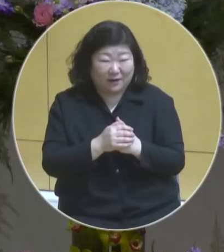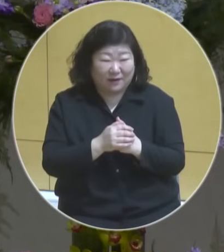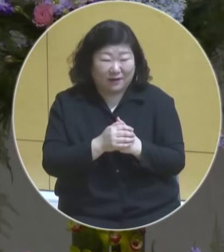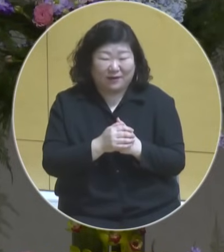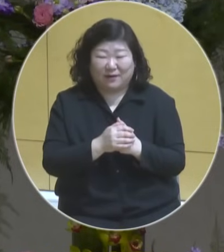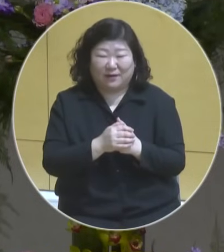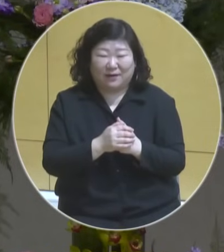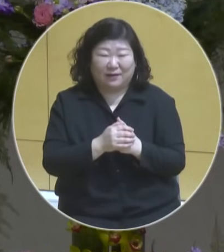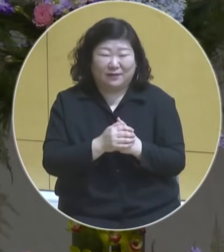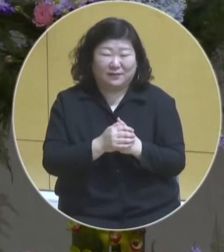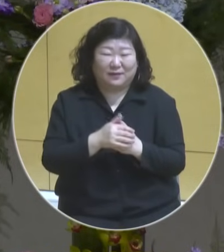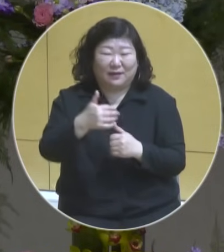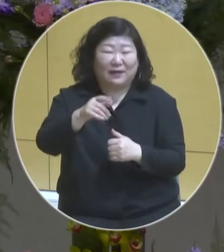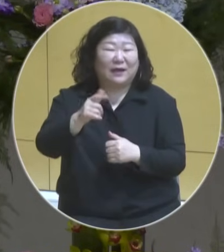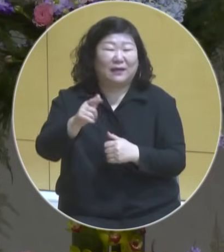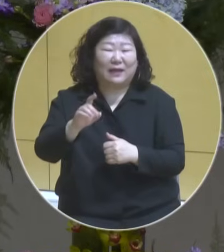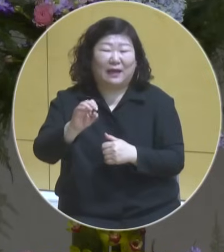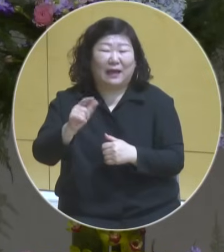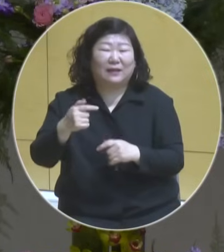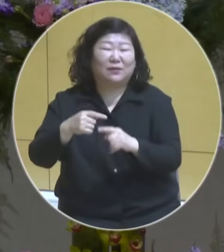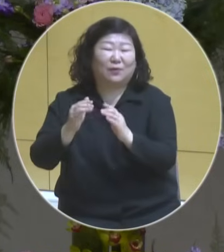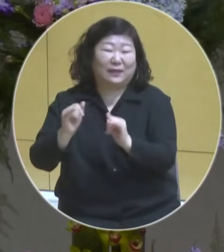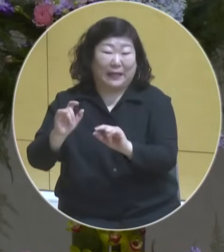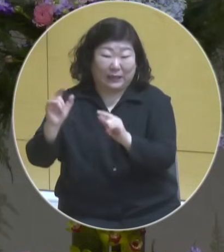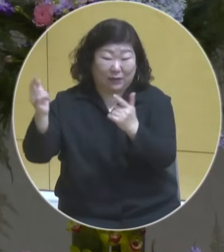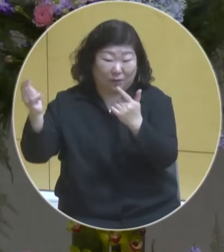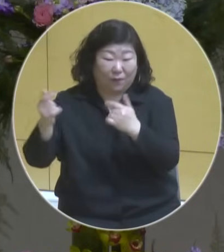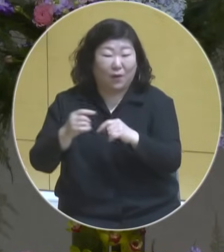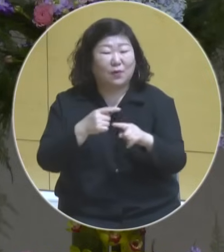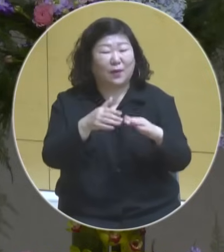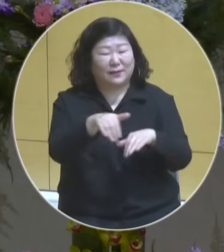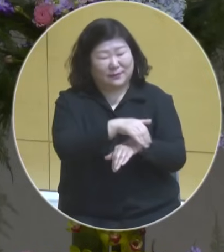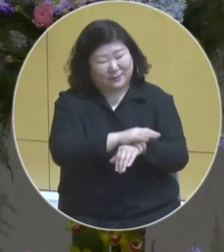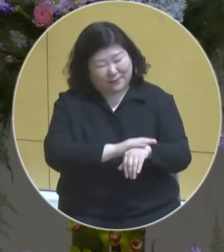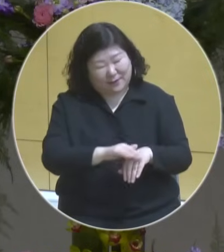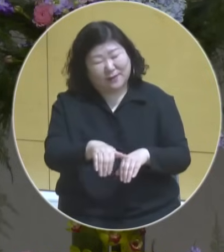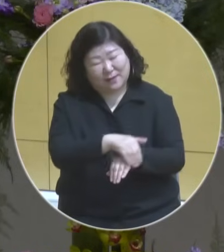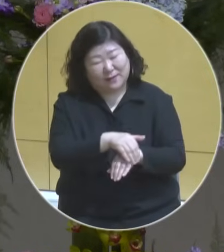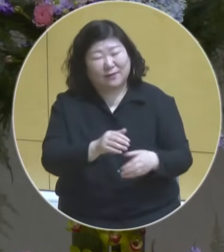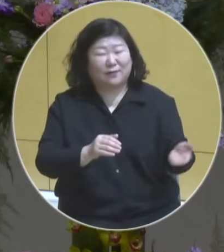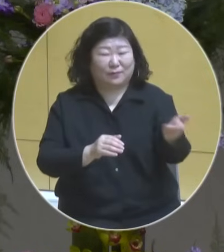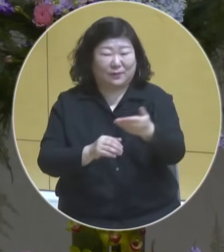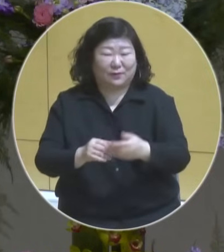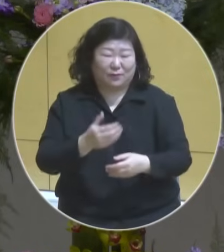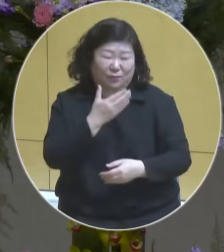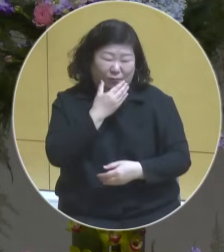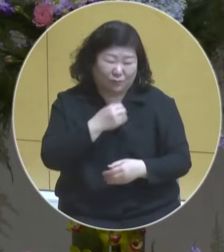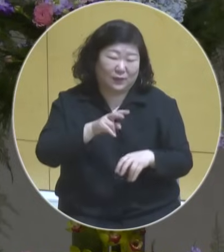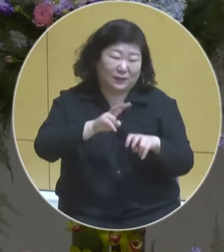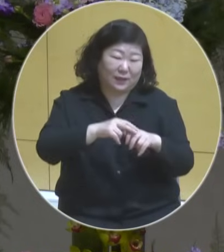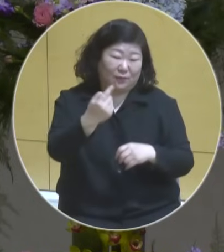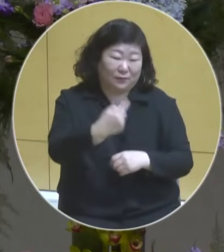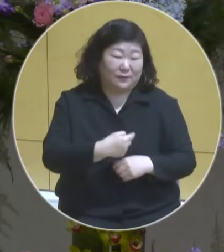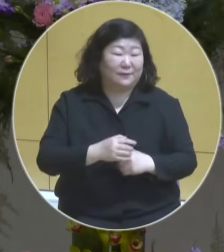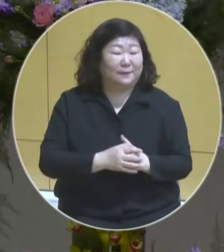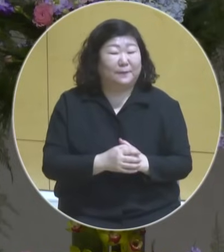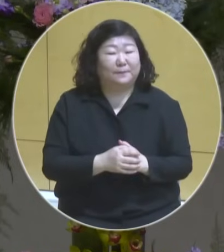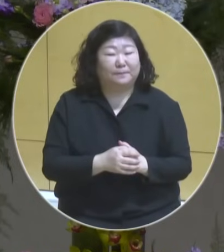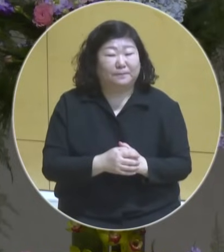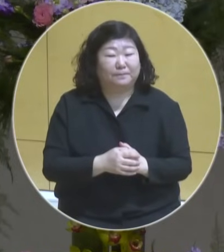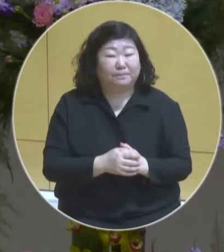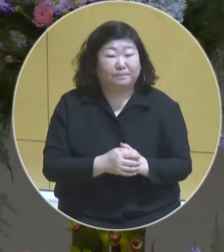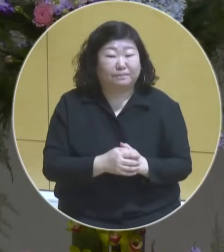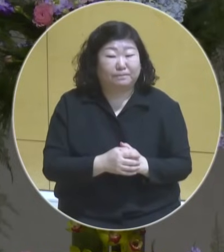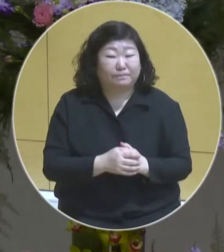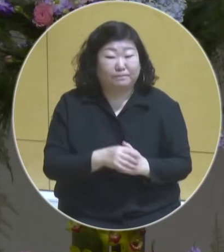모르겠어요 그런 면에서 여러분 귀한 자리에 귀한 복된 자리에 오셨다는 것을 말씀해 봅니다 자 그렇다면 우리에게